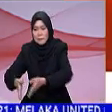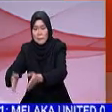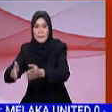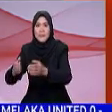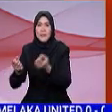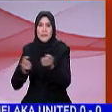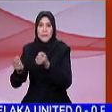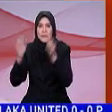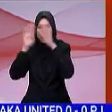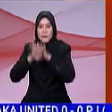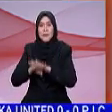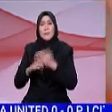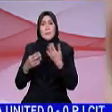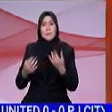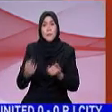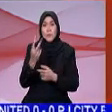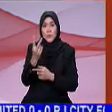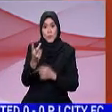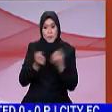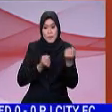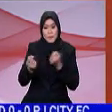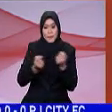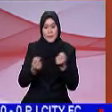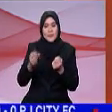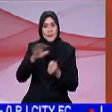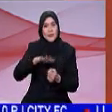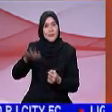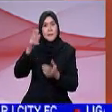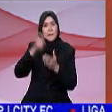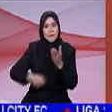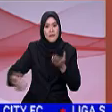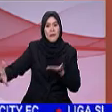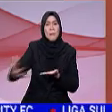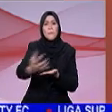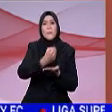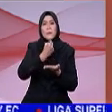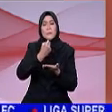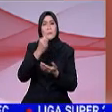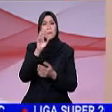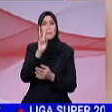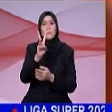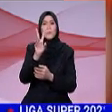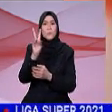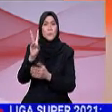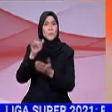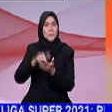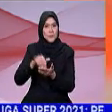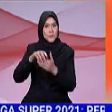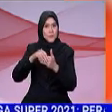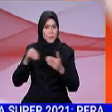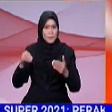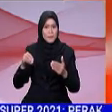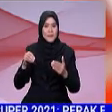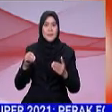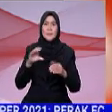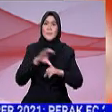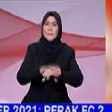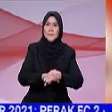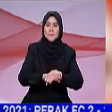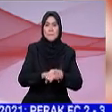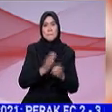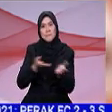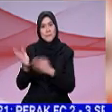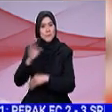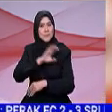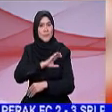Kesemua mereka bersama dua kenderaan dengan anggaran nilai rampasan kira-kira RM67,000 ditahan dan dibawa